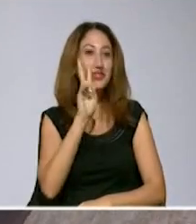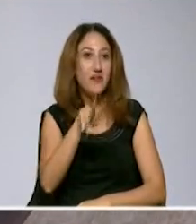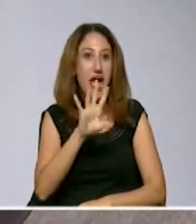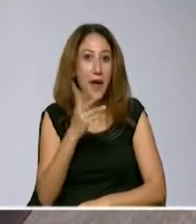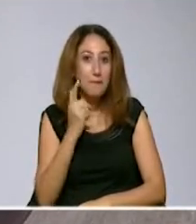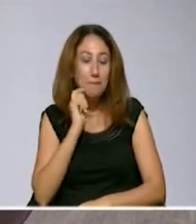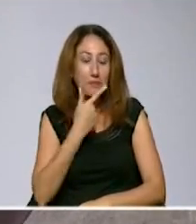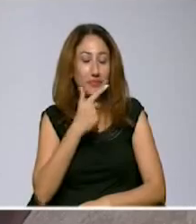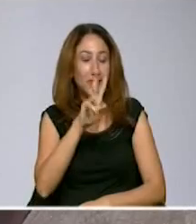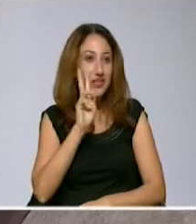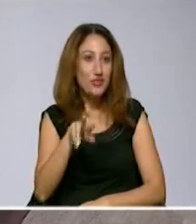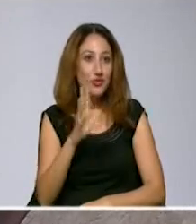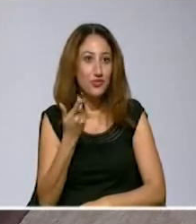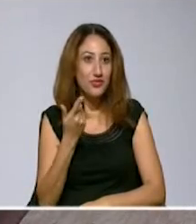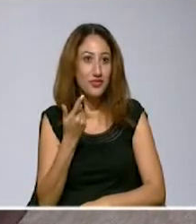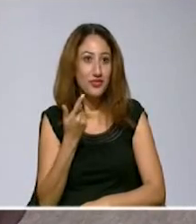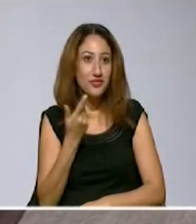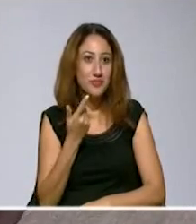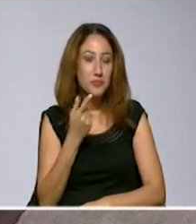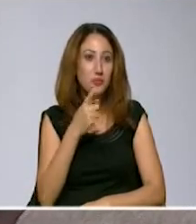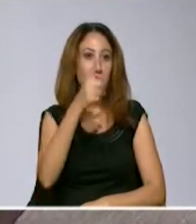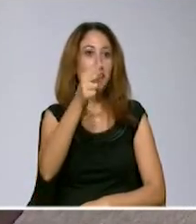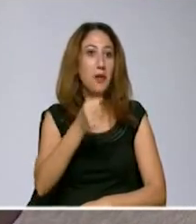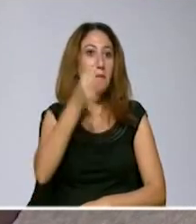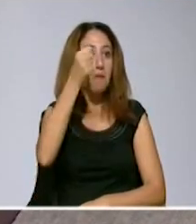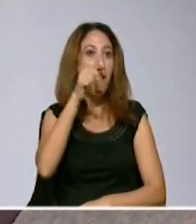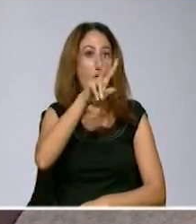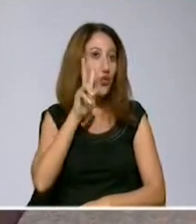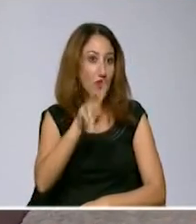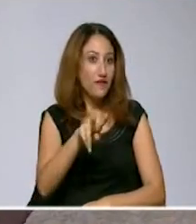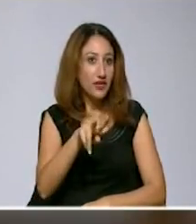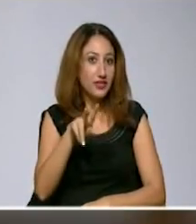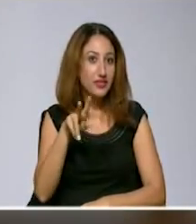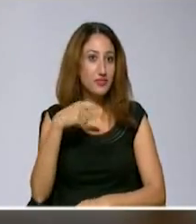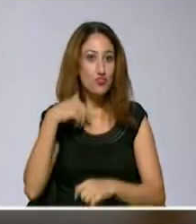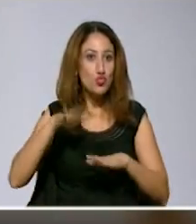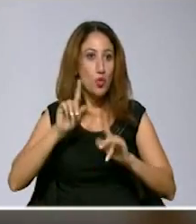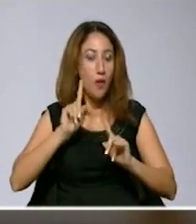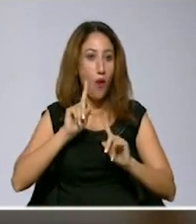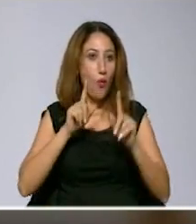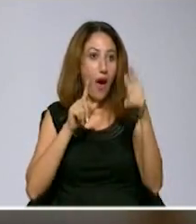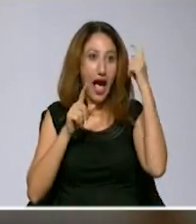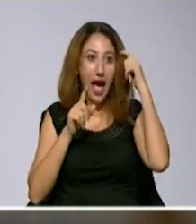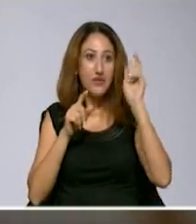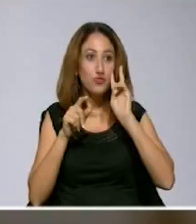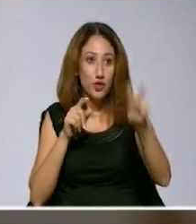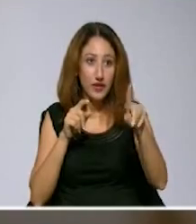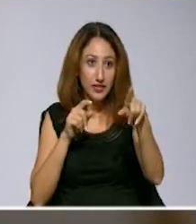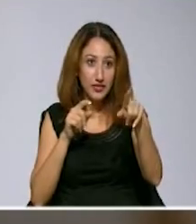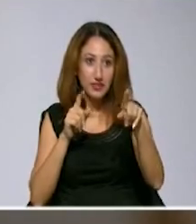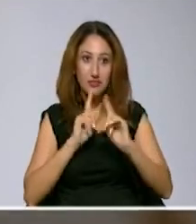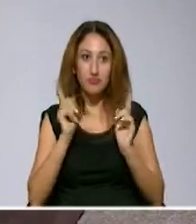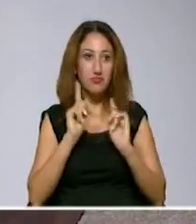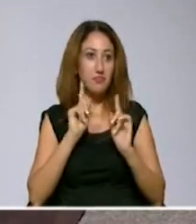و10 تريفل من المجات اللي انت بتشربها من ساعتها. هو في حد خد المجات دي؟ احنا مش موجود؟ لا انا بسال، في حد خد المجات دي؟